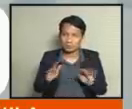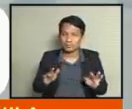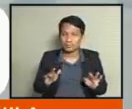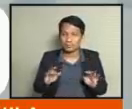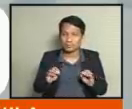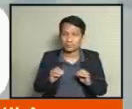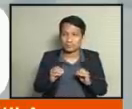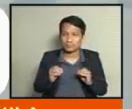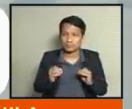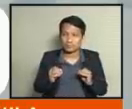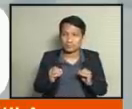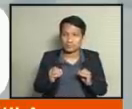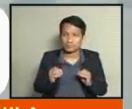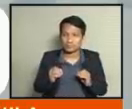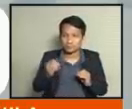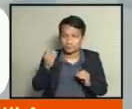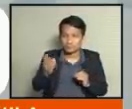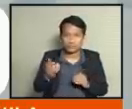nagbibigay.